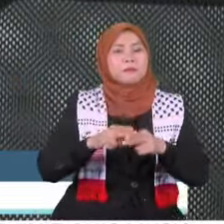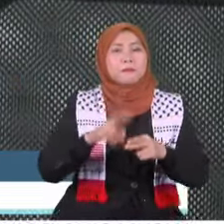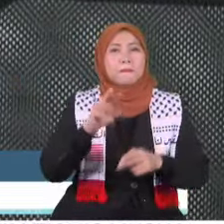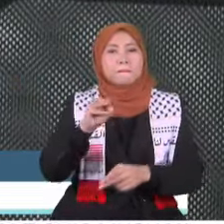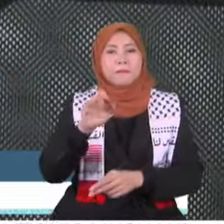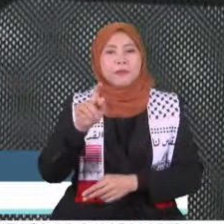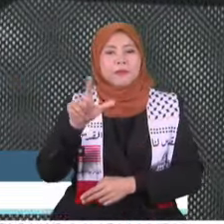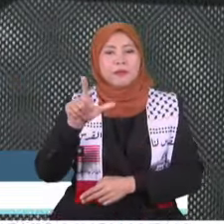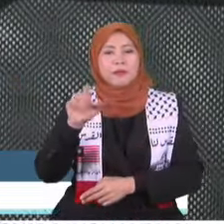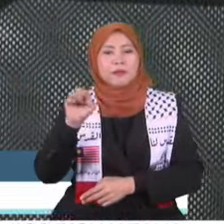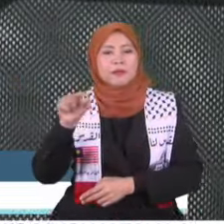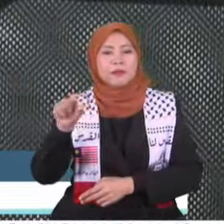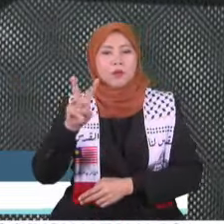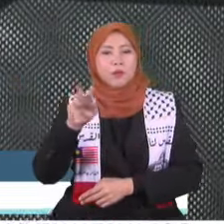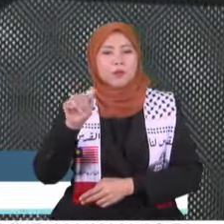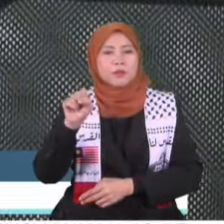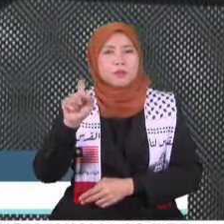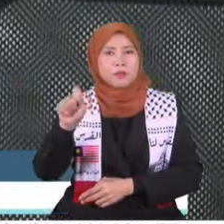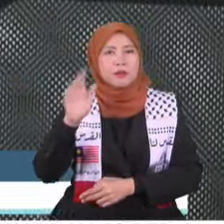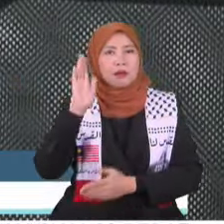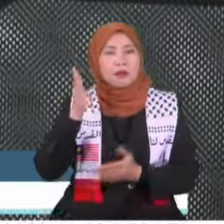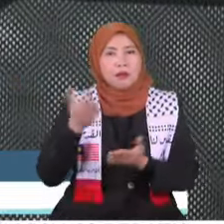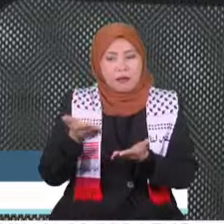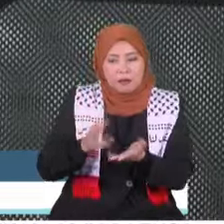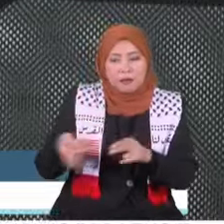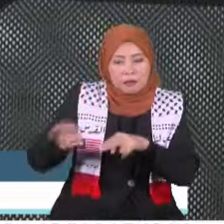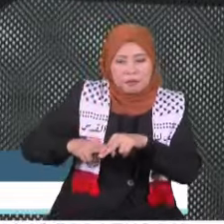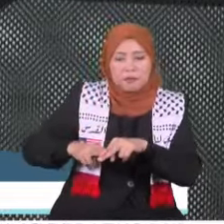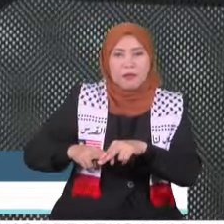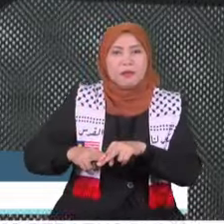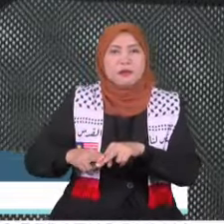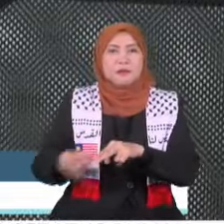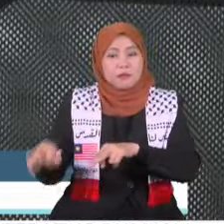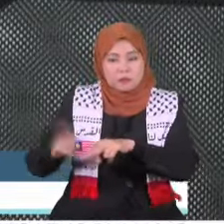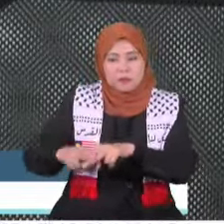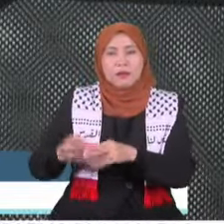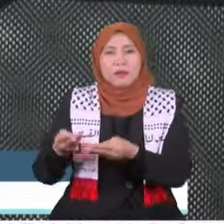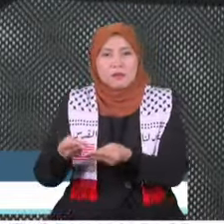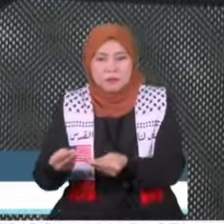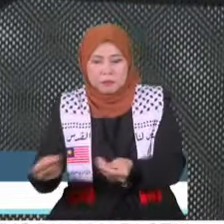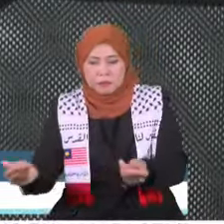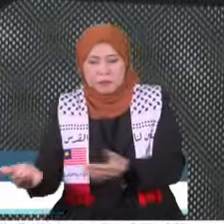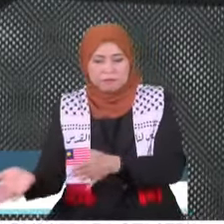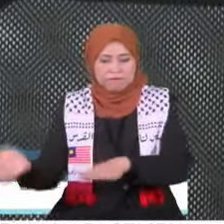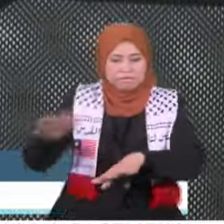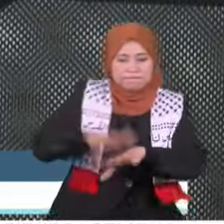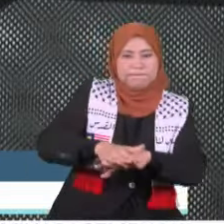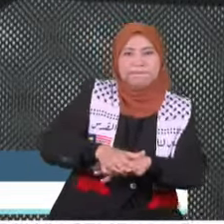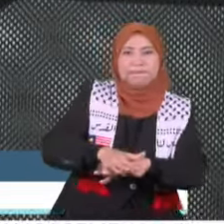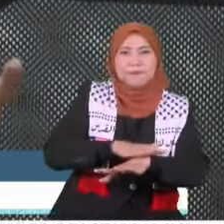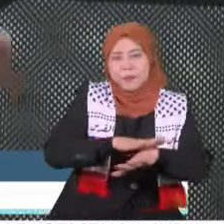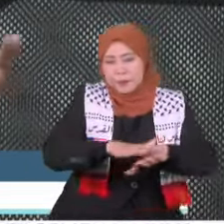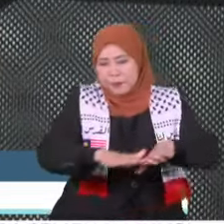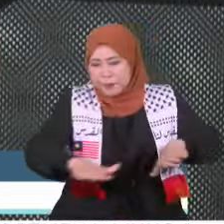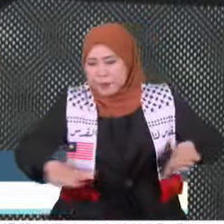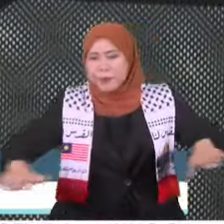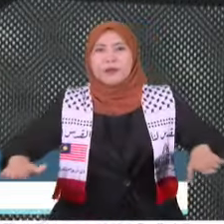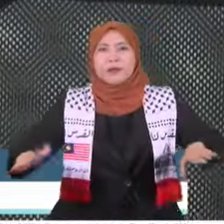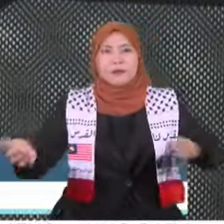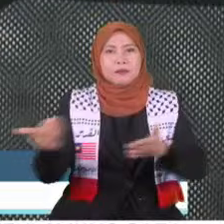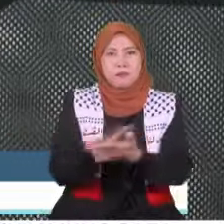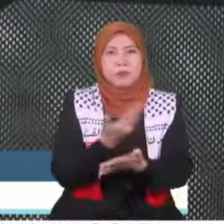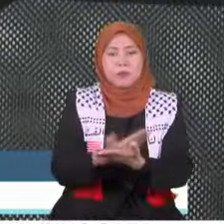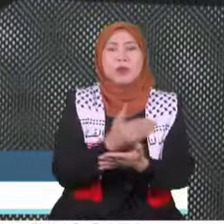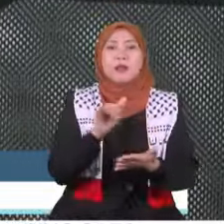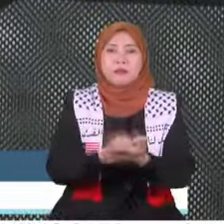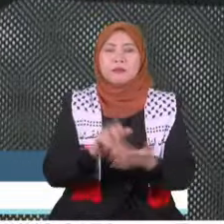milling waste. And then kita akan turap semula dengan menggunakan bahan jalan raya yang baru. Okay, so milling waste ni sebenarnya